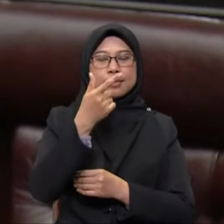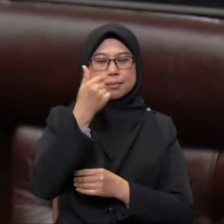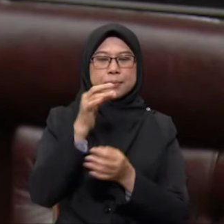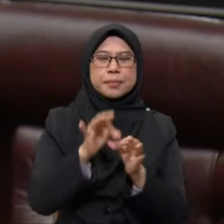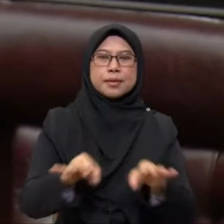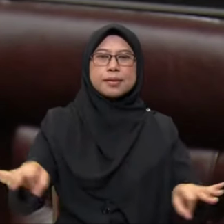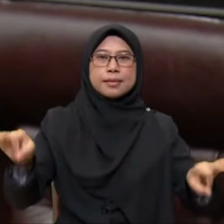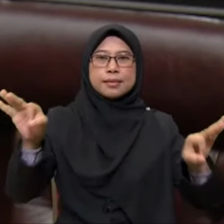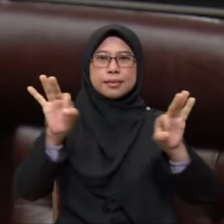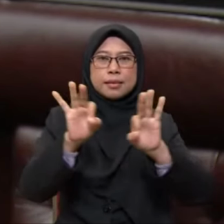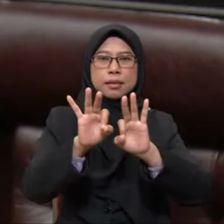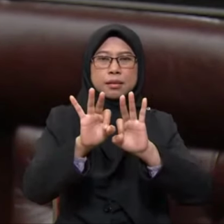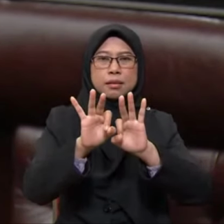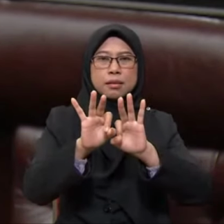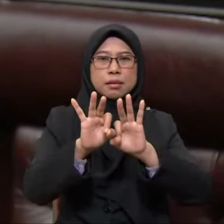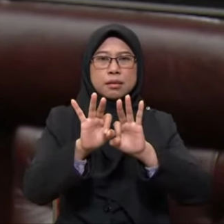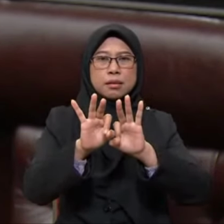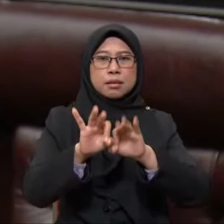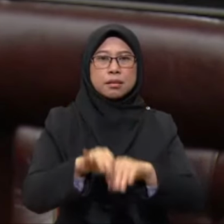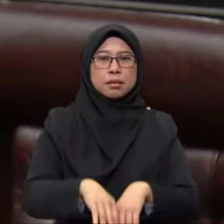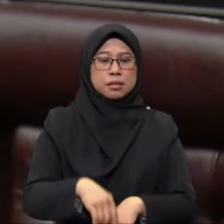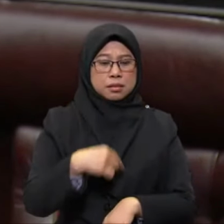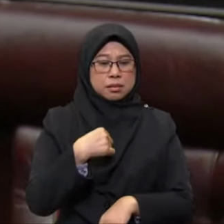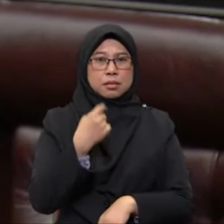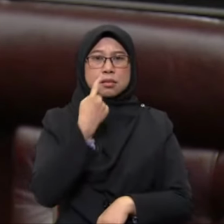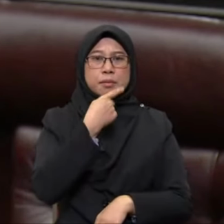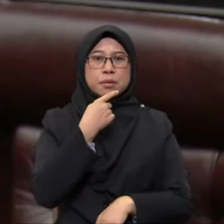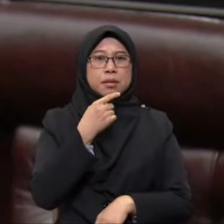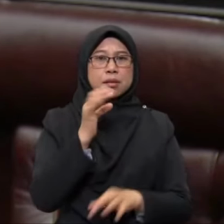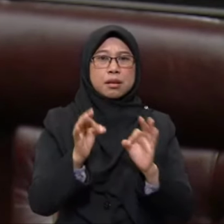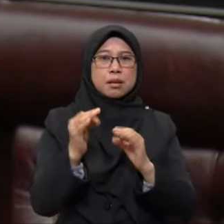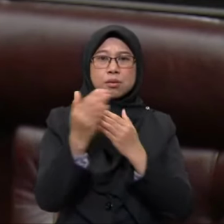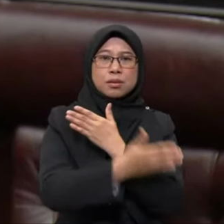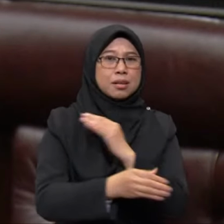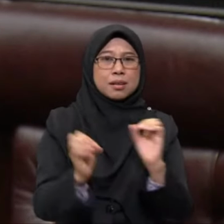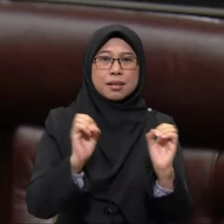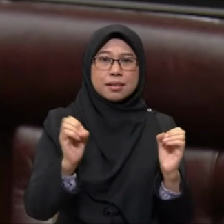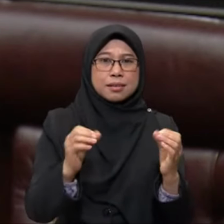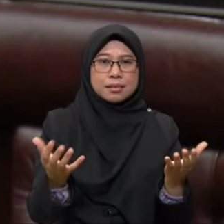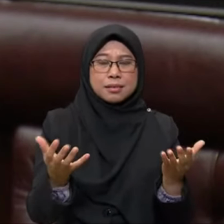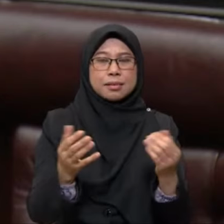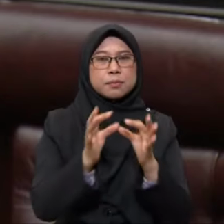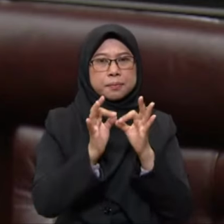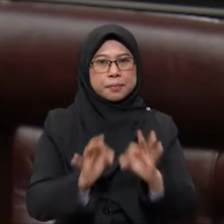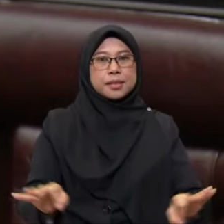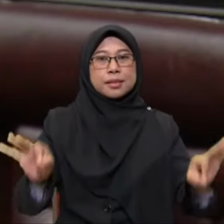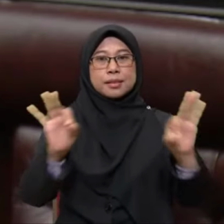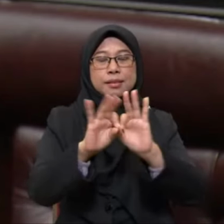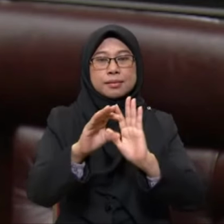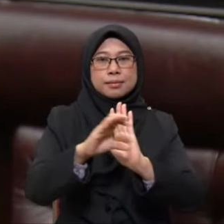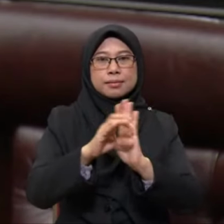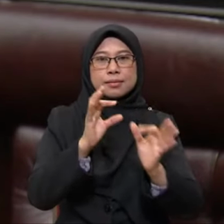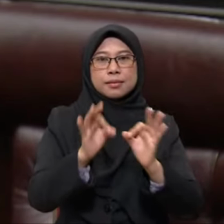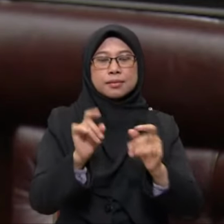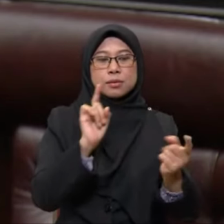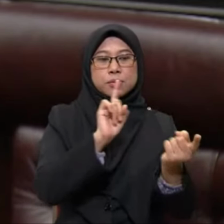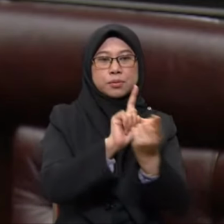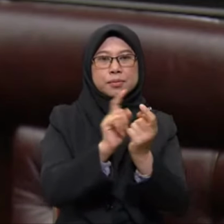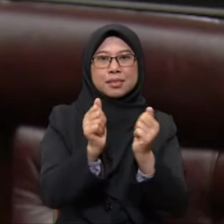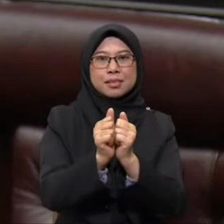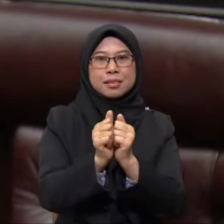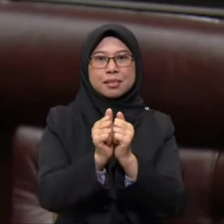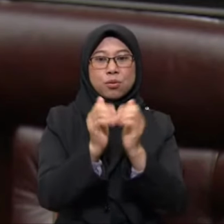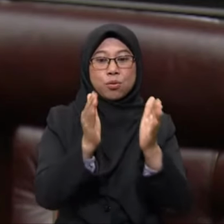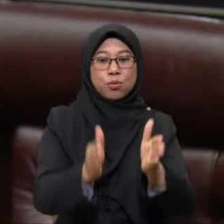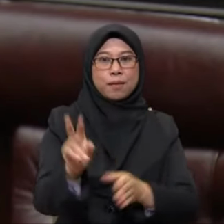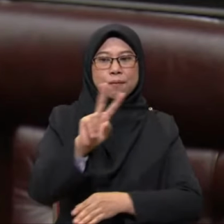sekali. Tak siapalah kita tanpa negara. Itu yang sangat-sangat penting. Saya bagi contoh, kalau kita berjumpa dengan orang